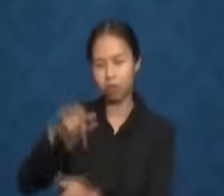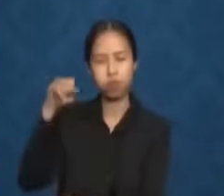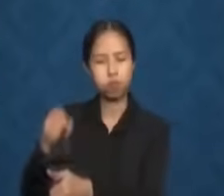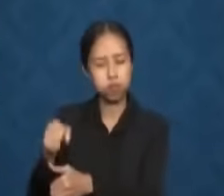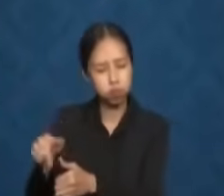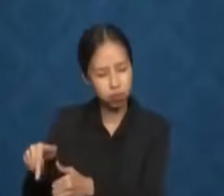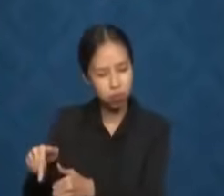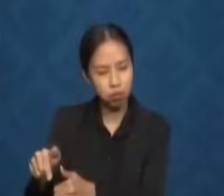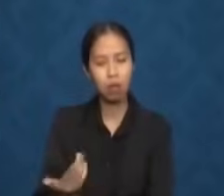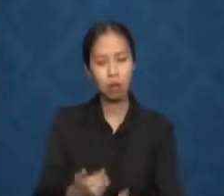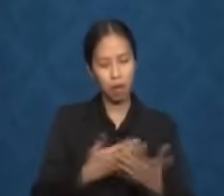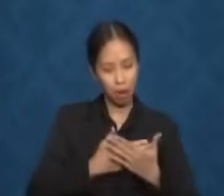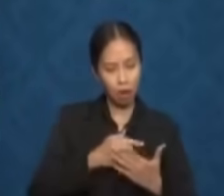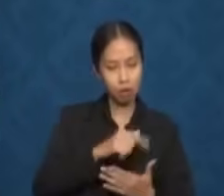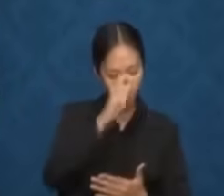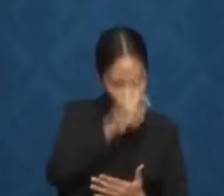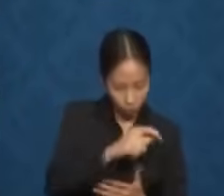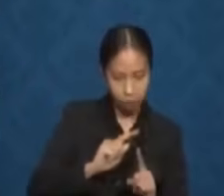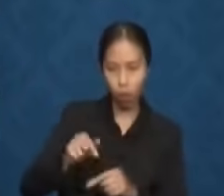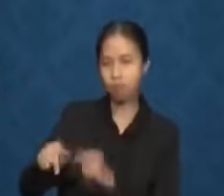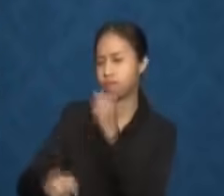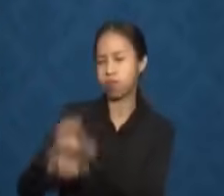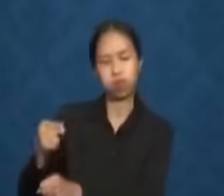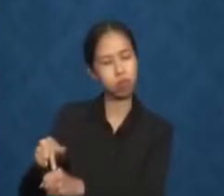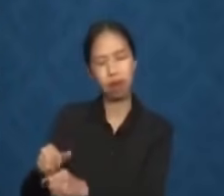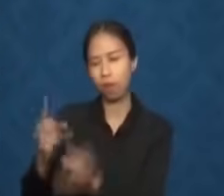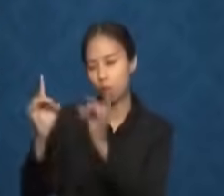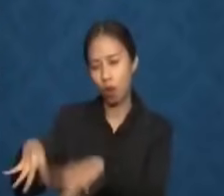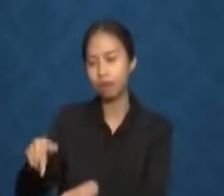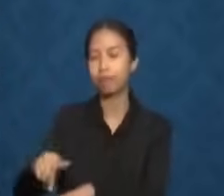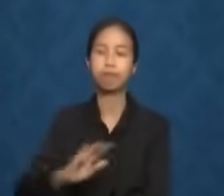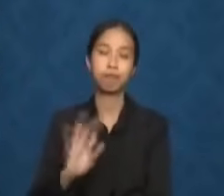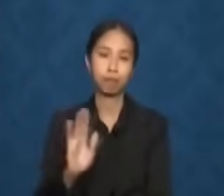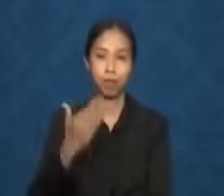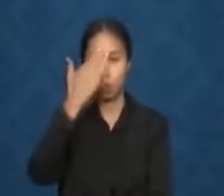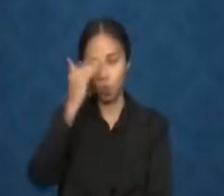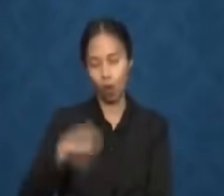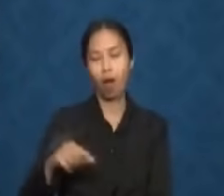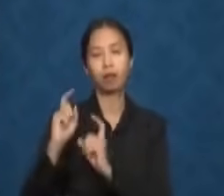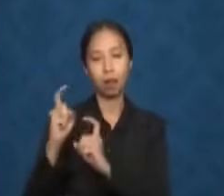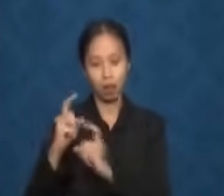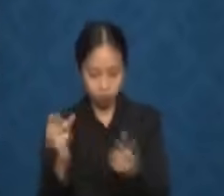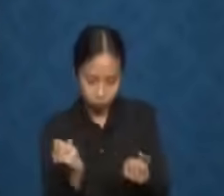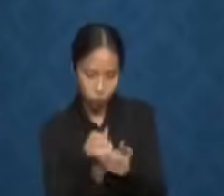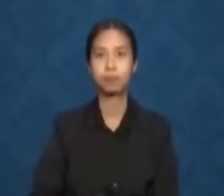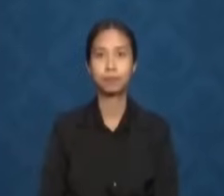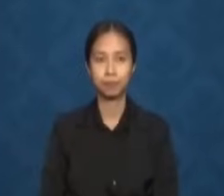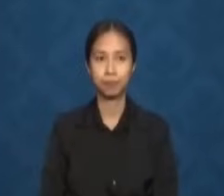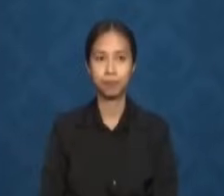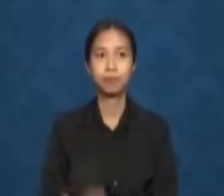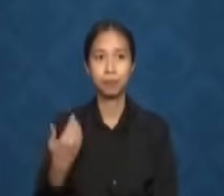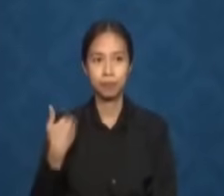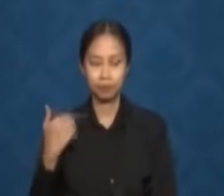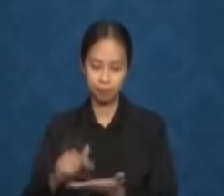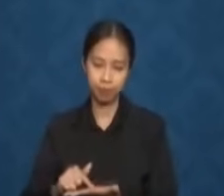ครับมันก็อาจจะมีการกระทบกระทั่งกันซึ่งเดี๋ยวเราจะเล่าต่อเพราะว่าคุณชาดาเมื่อวานนี้ค่อนข้างจะเดือดพอสมควรนะครับแล้วก็ถึงขั้นพอจบงานมีการเดินไ